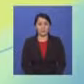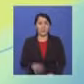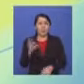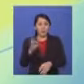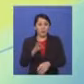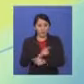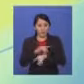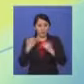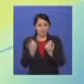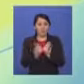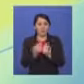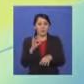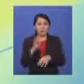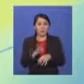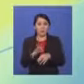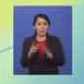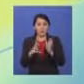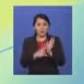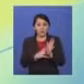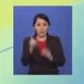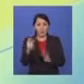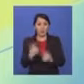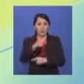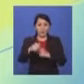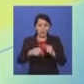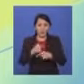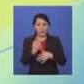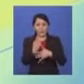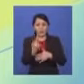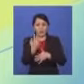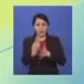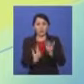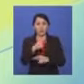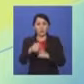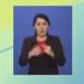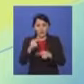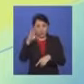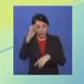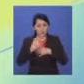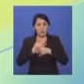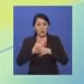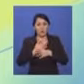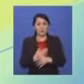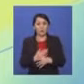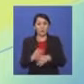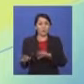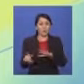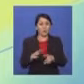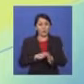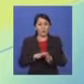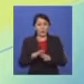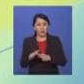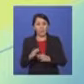Пандемия кезінде 800 мыңдай кәсіпкер шығынға батты. Әйтсе де мемлекет тарапынан бизнесті қолдау бойынша нақты шаралар жүзеге асып